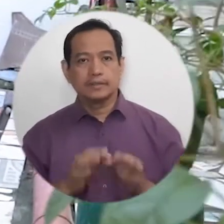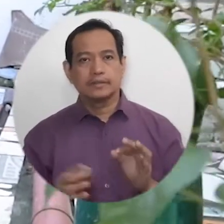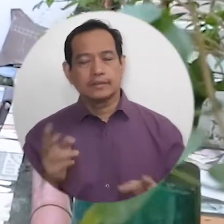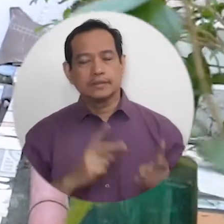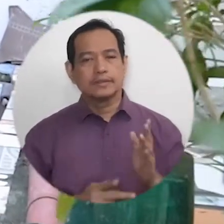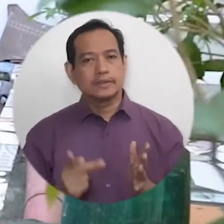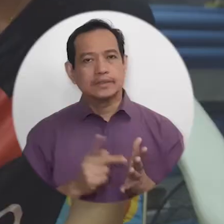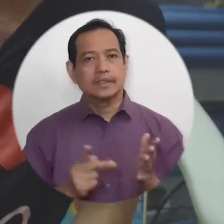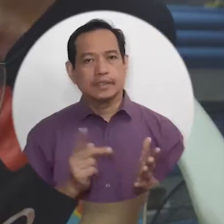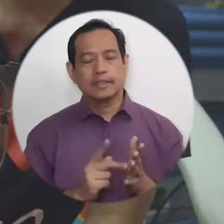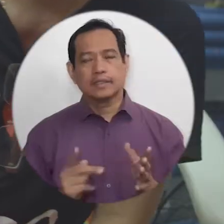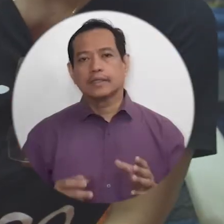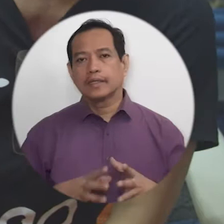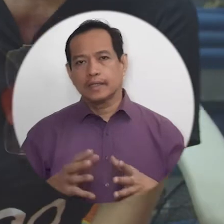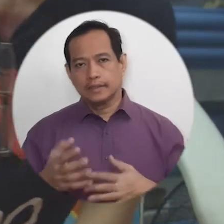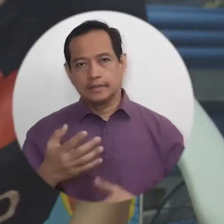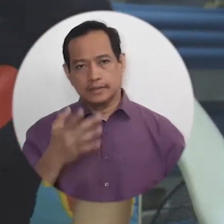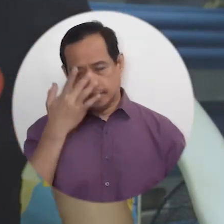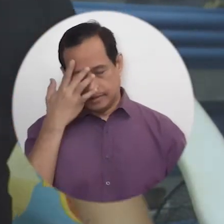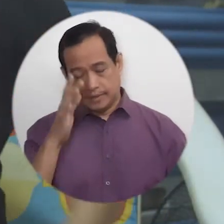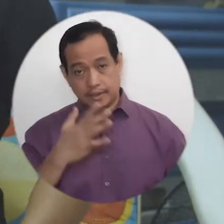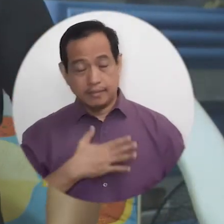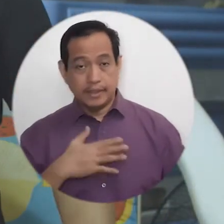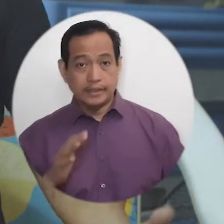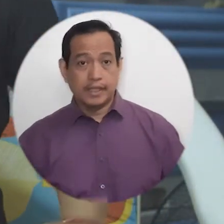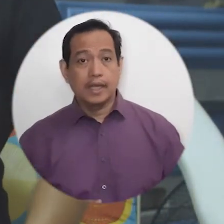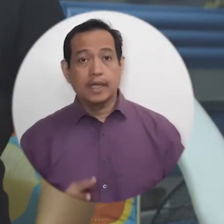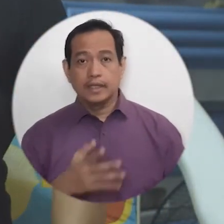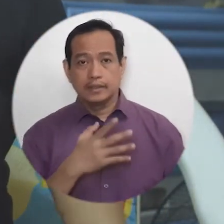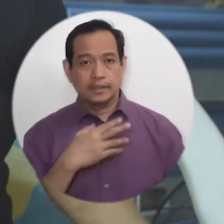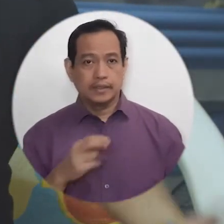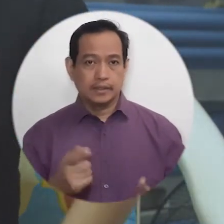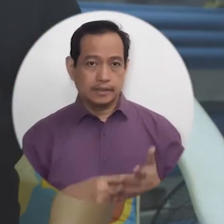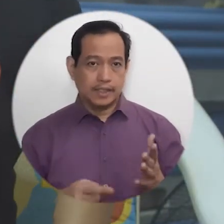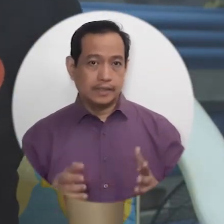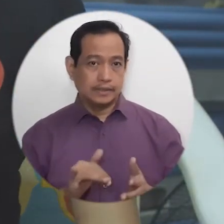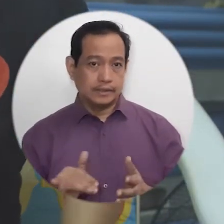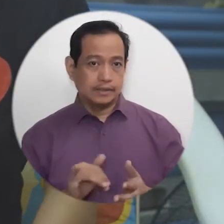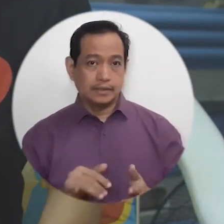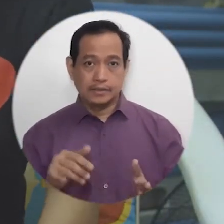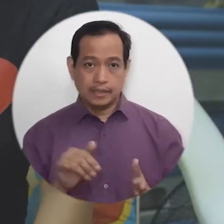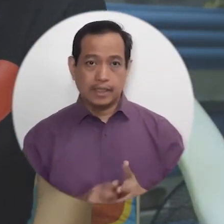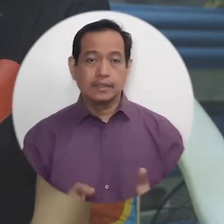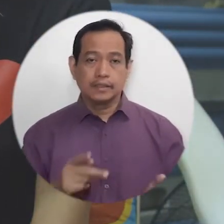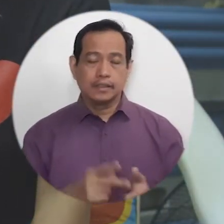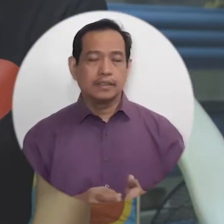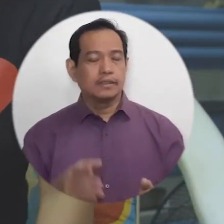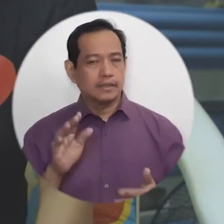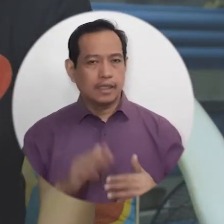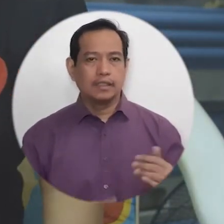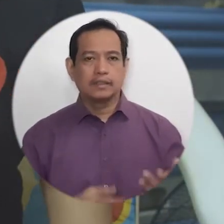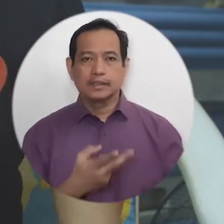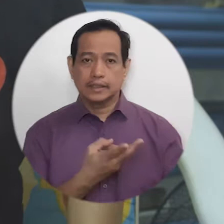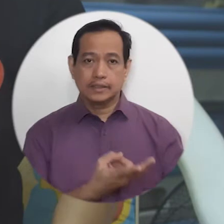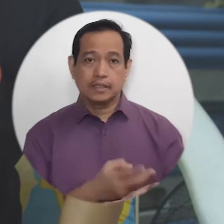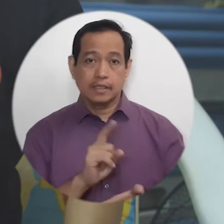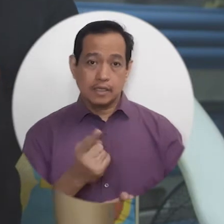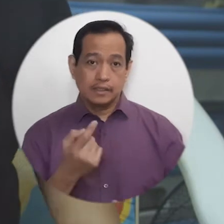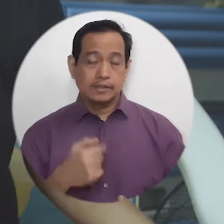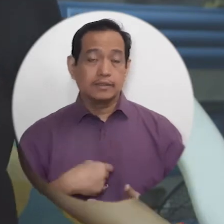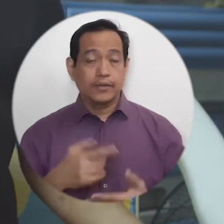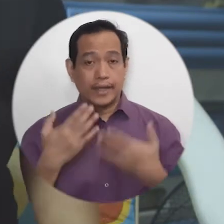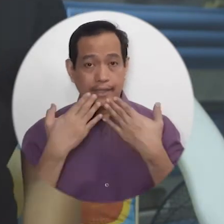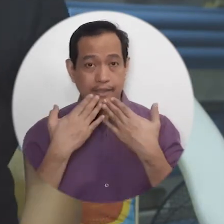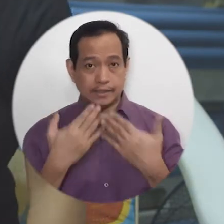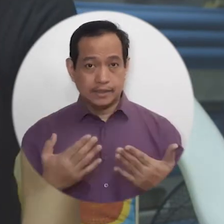ng talino. Kaya, pero mas gugustuhin ko na po yung makulit kaysa naman yung nakahiga lang. Kaya nagpapasalamat